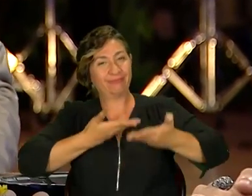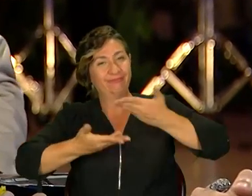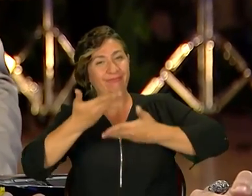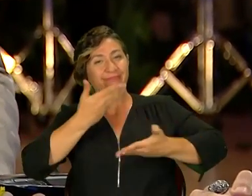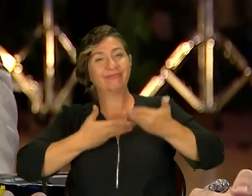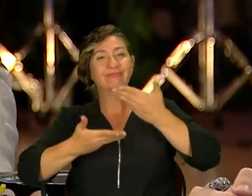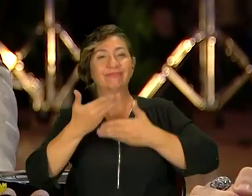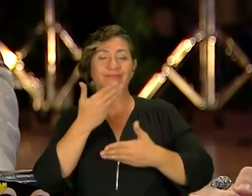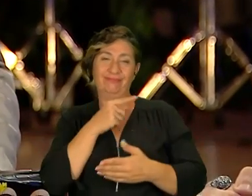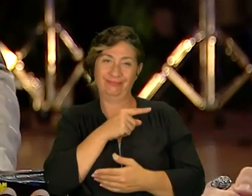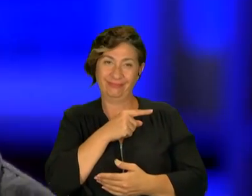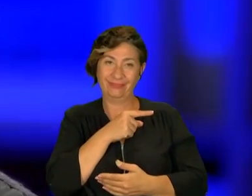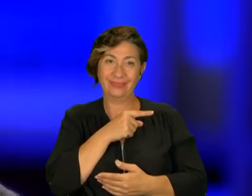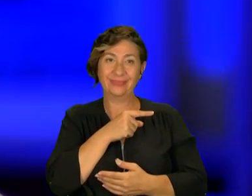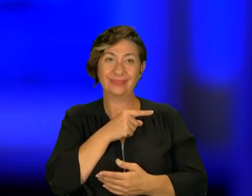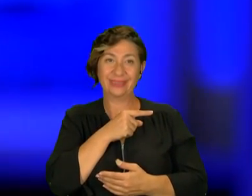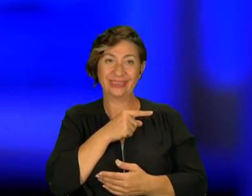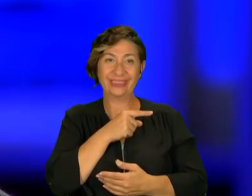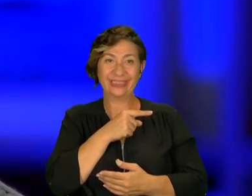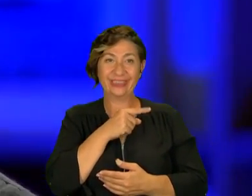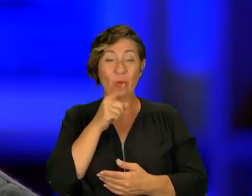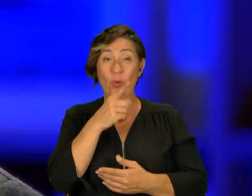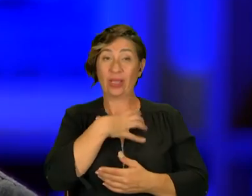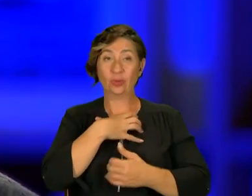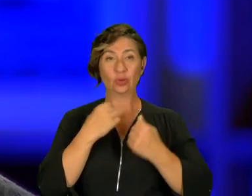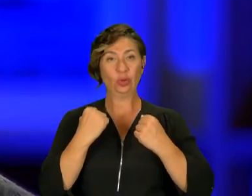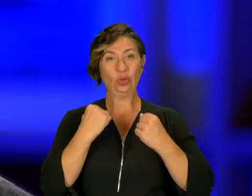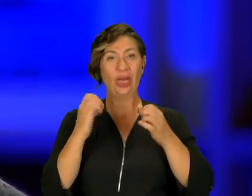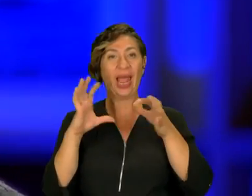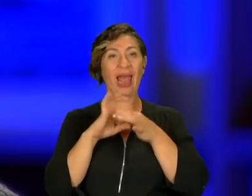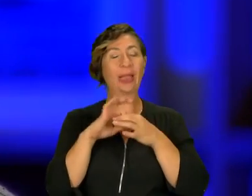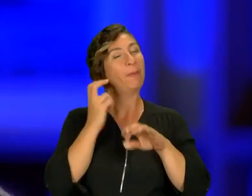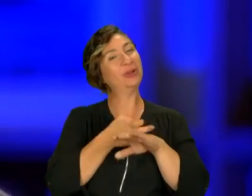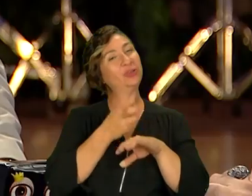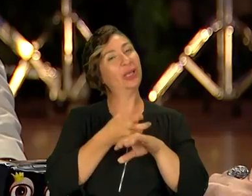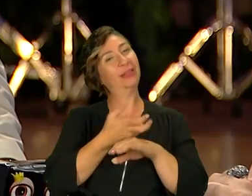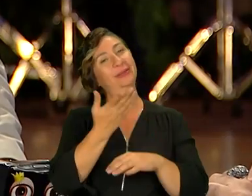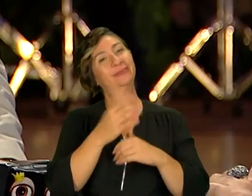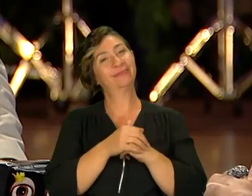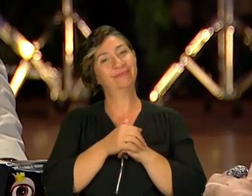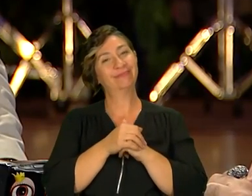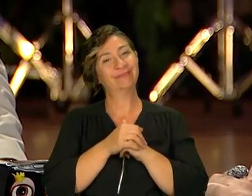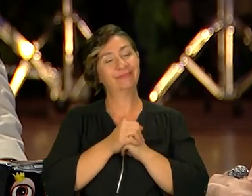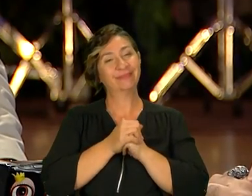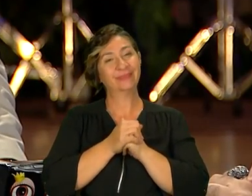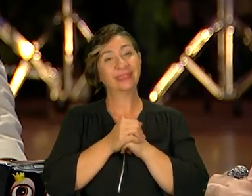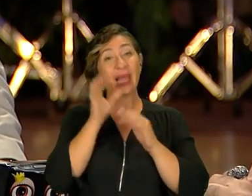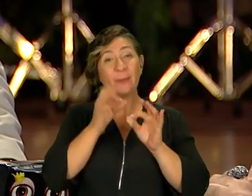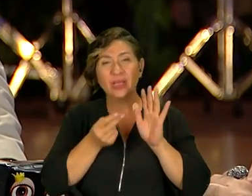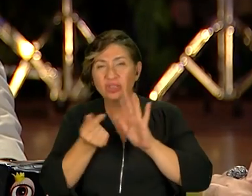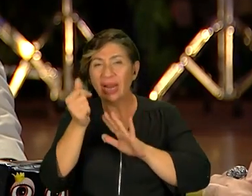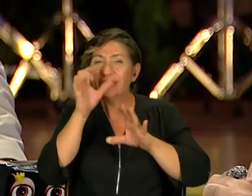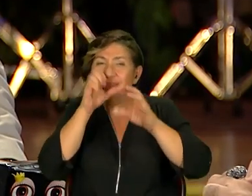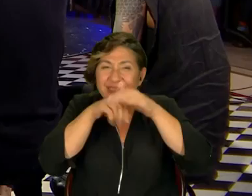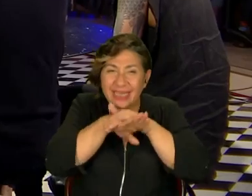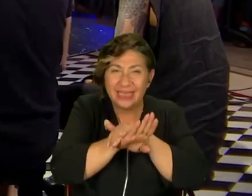bir tablo çiziyor. O onun gücüyle alakalı çok bir şey. Maşallah şey. Var. Ya genelde kaçarlar,